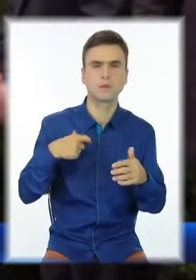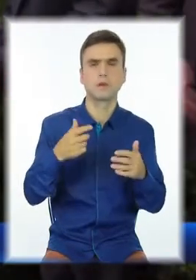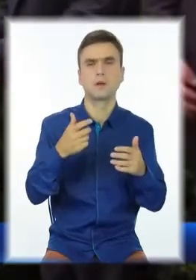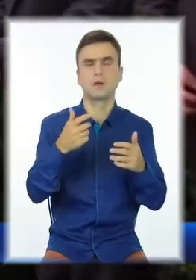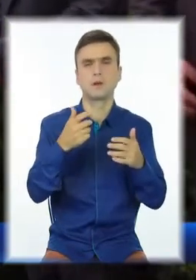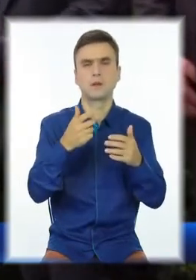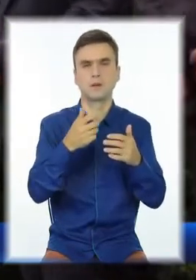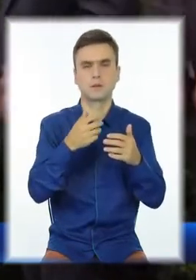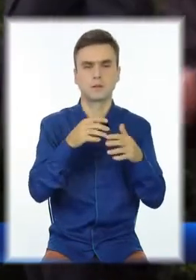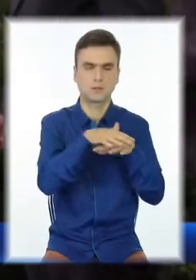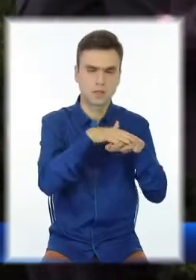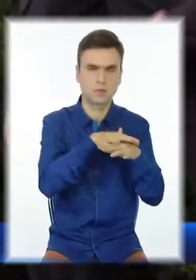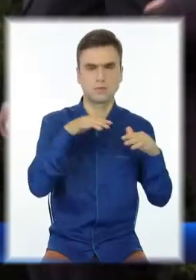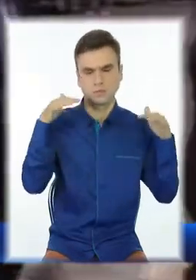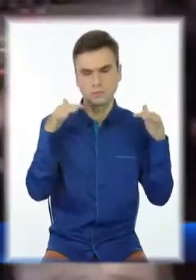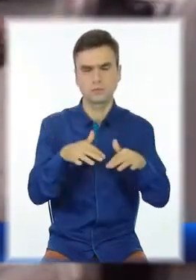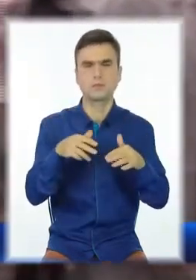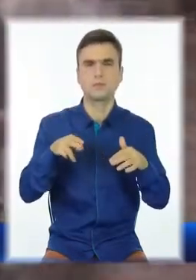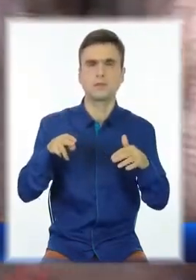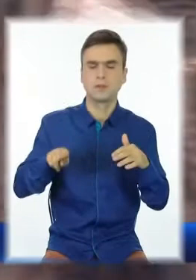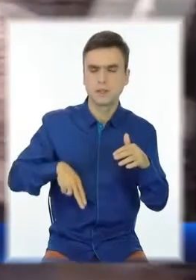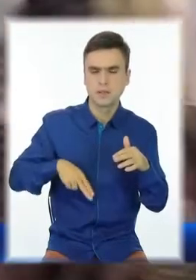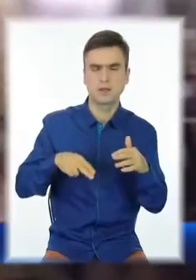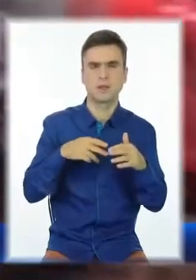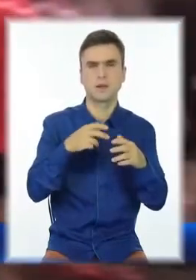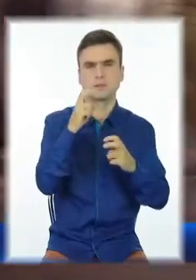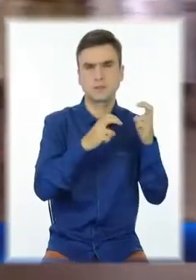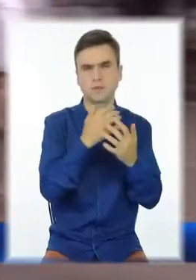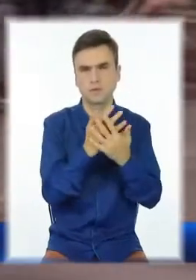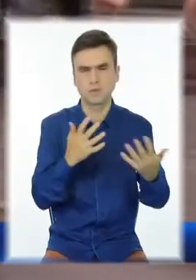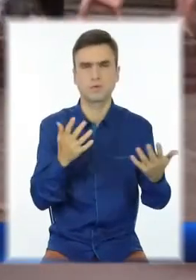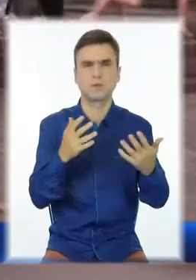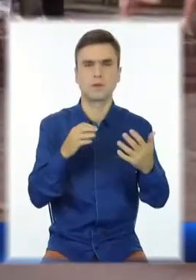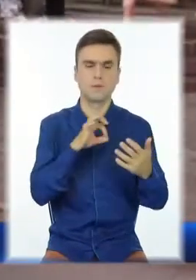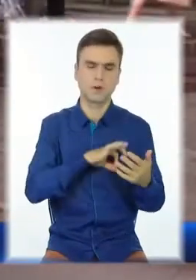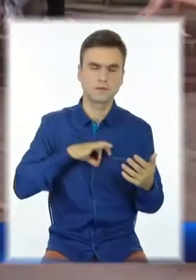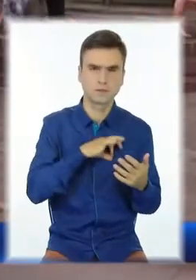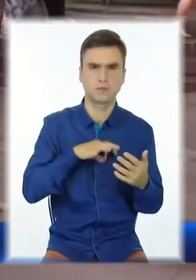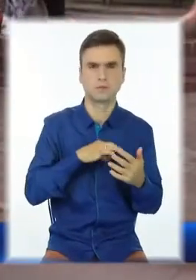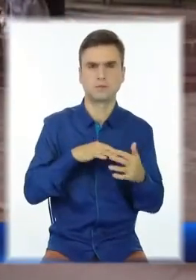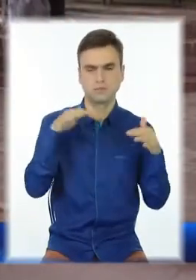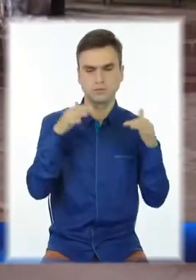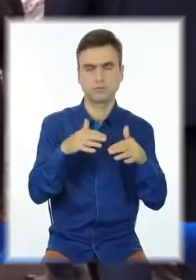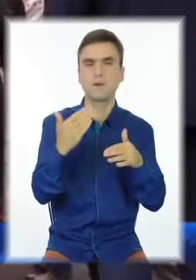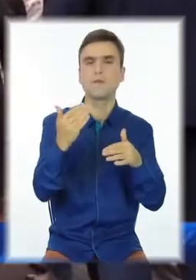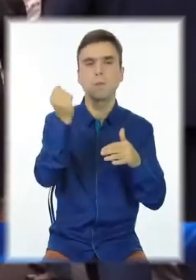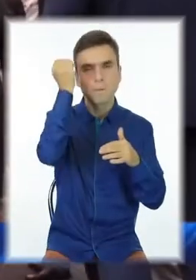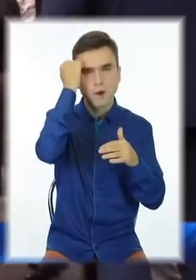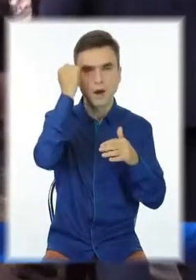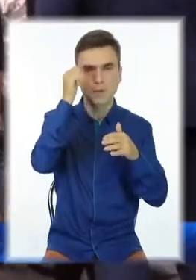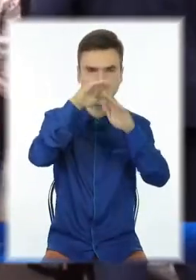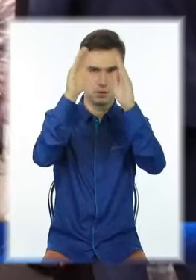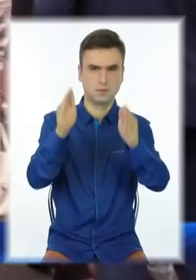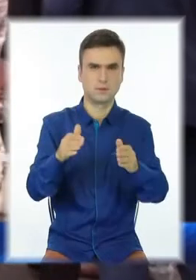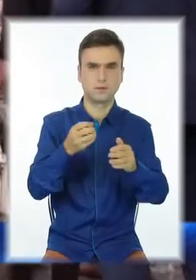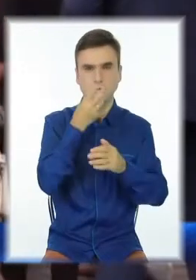районних рад, почесні громадяни міста, керівники підприємств, чиновники та представники трудових колективів. Нагадаю, Олександр